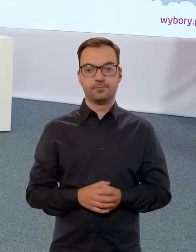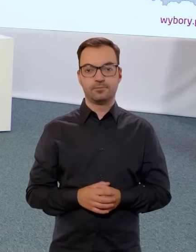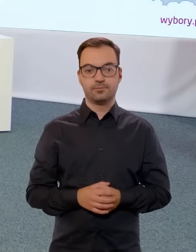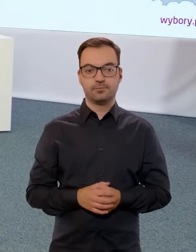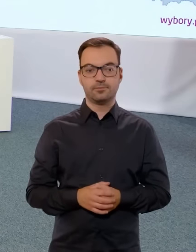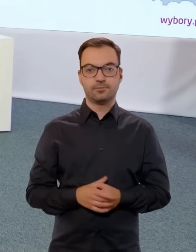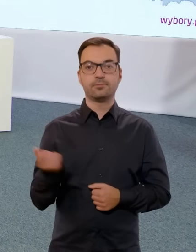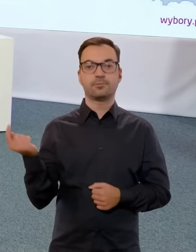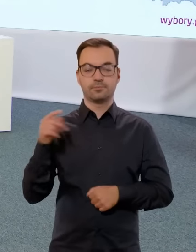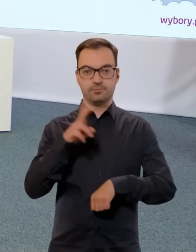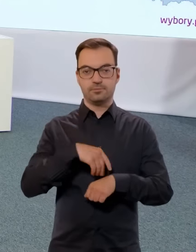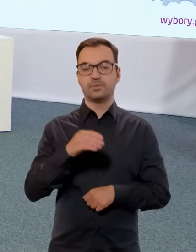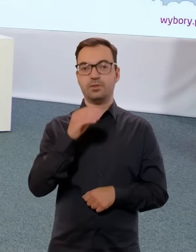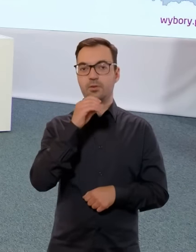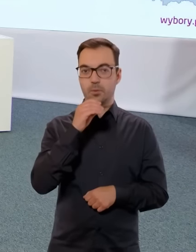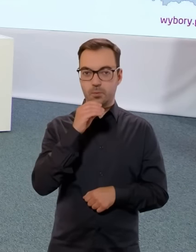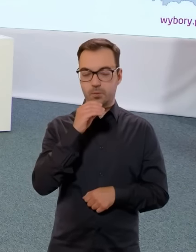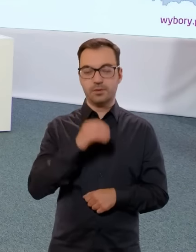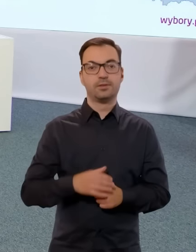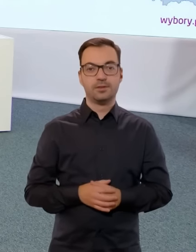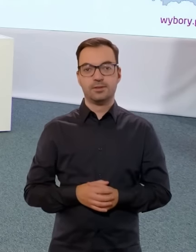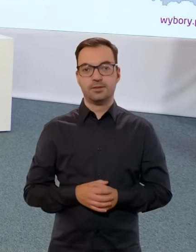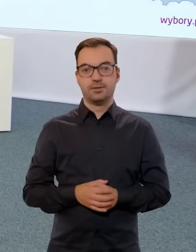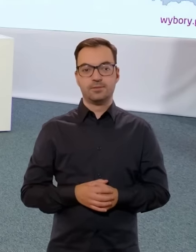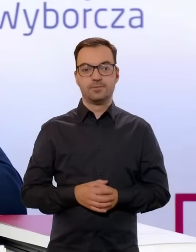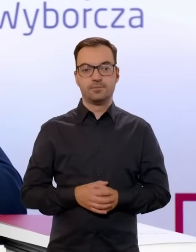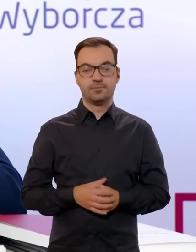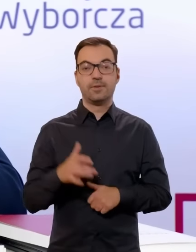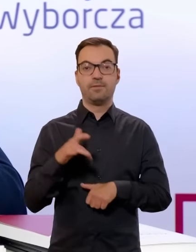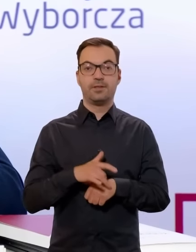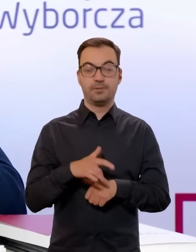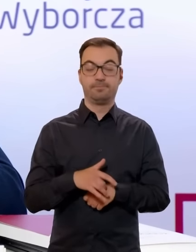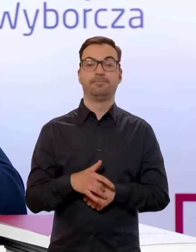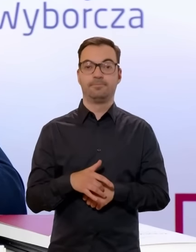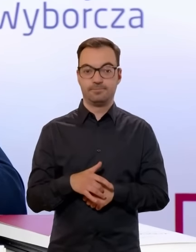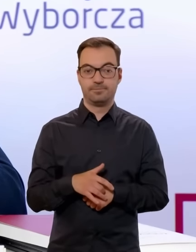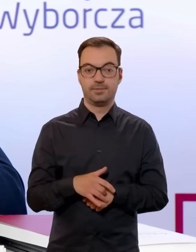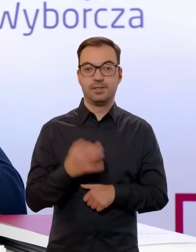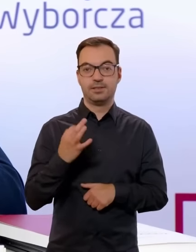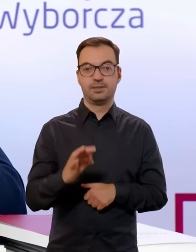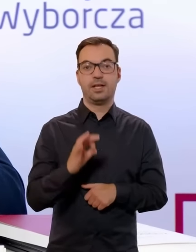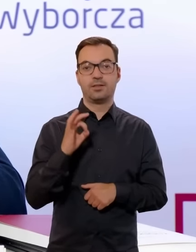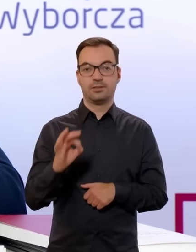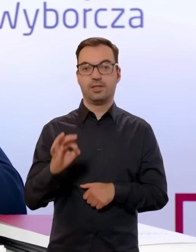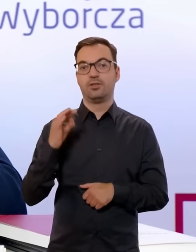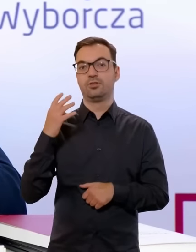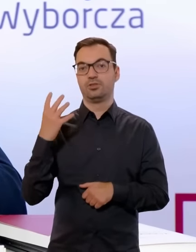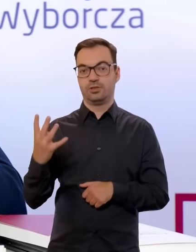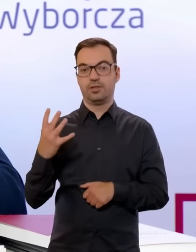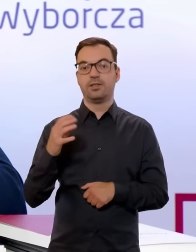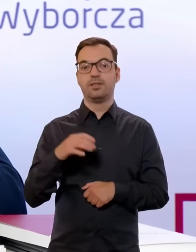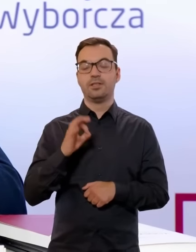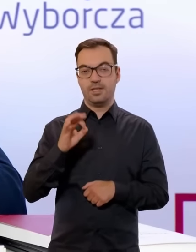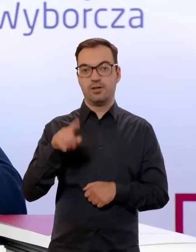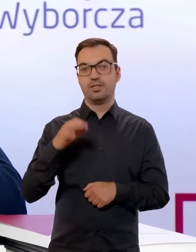Został poddany badaniu na zawartość alkoholu w wydychanym powietrzu. Wynik zaskakujący, bo